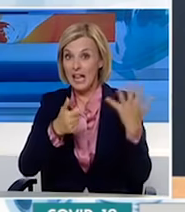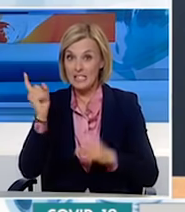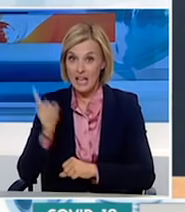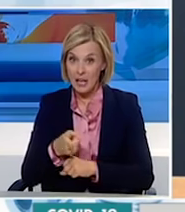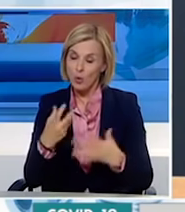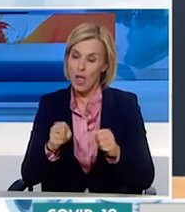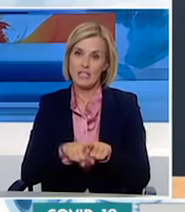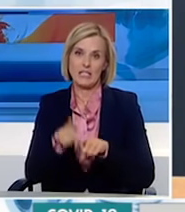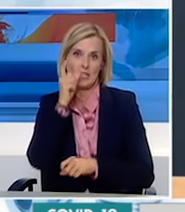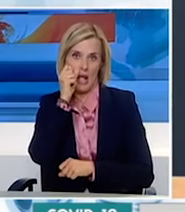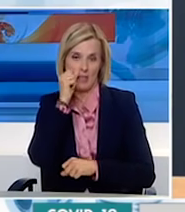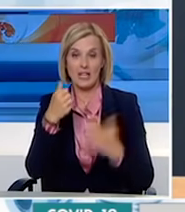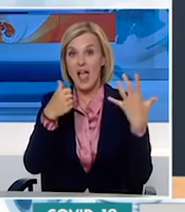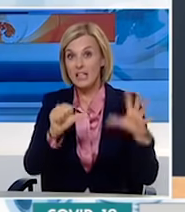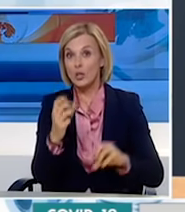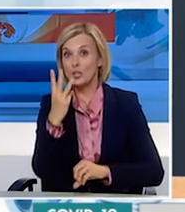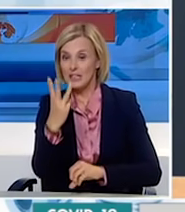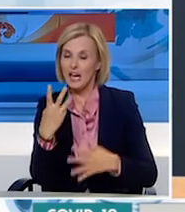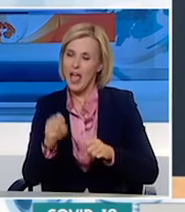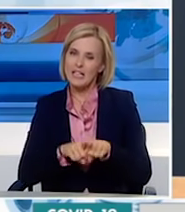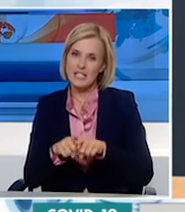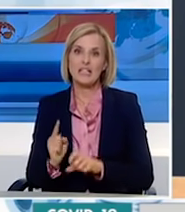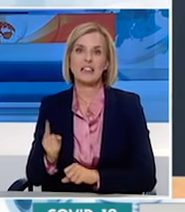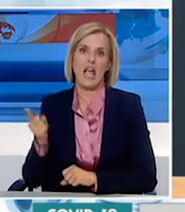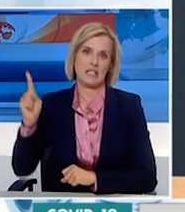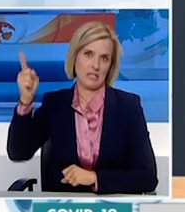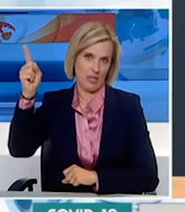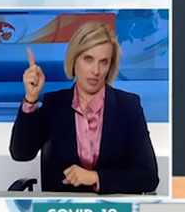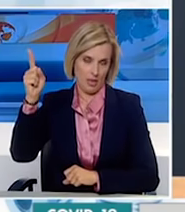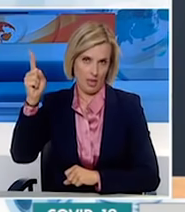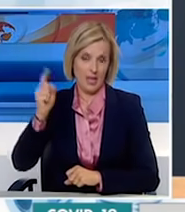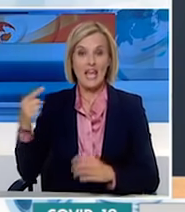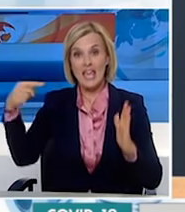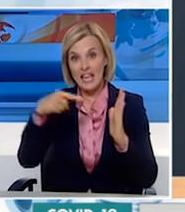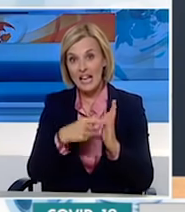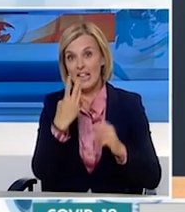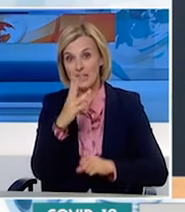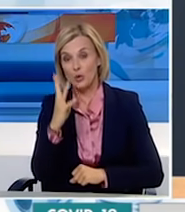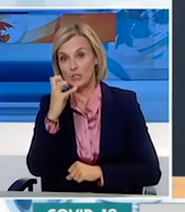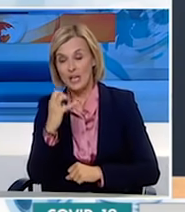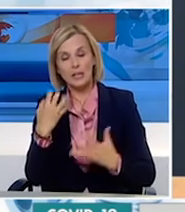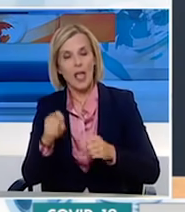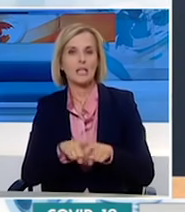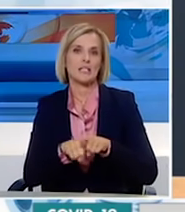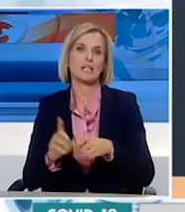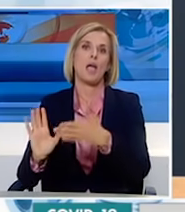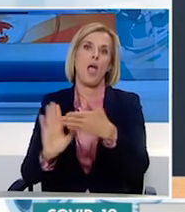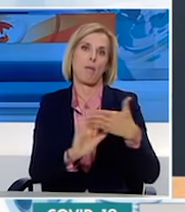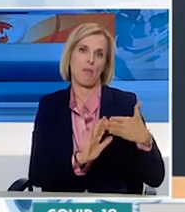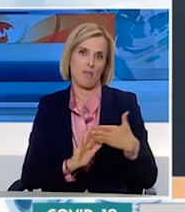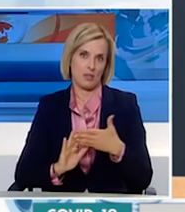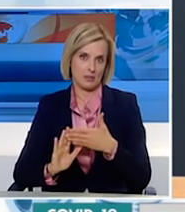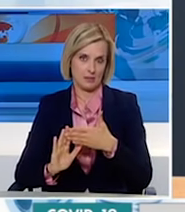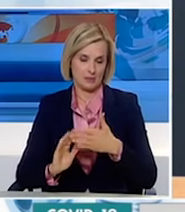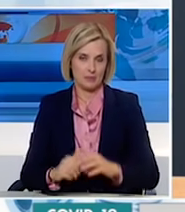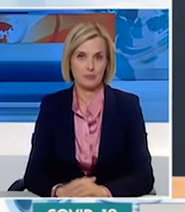αφορά άνδρες. 603 θεωρούνται σχετιζόμενα με ταξίδι από το εξωτερικό και 1.340 είναι σχετιζόμενα με ήδη γνωστό κρούσμα.